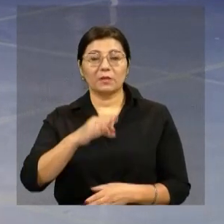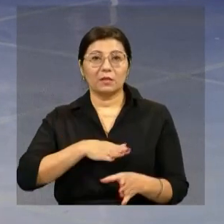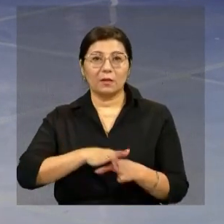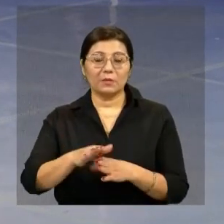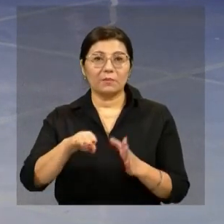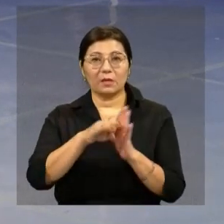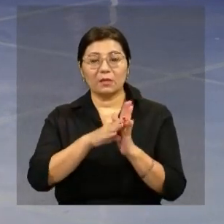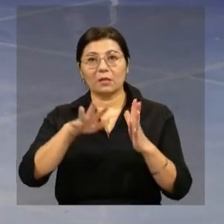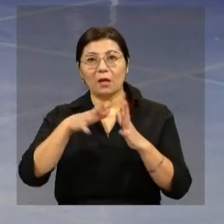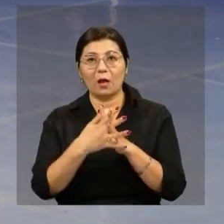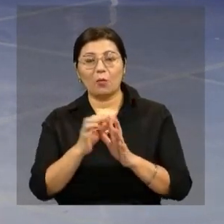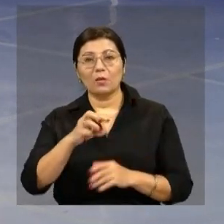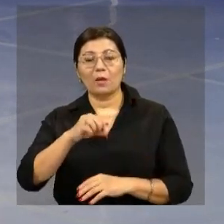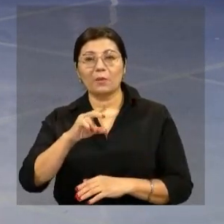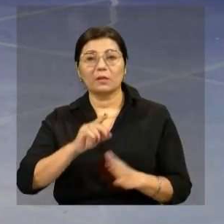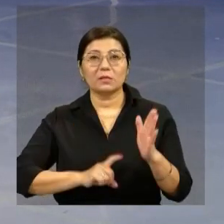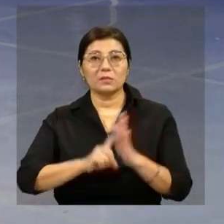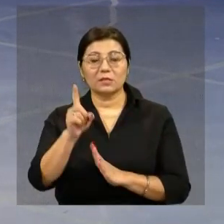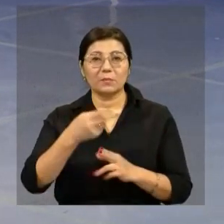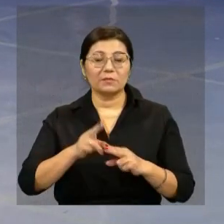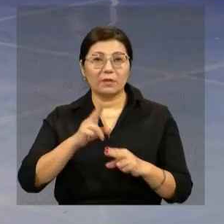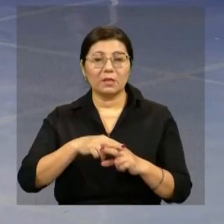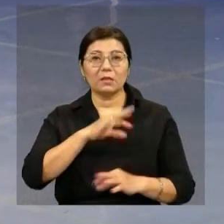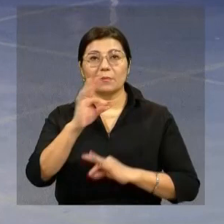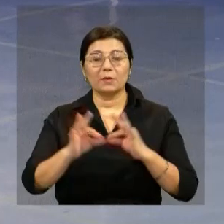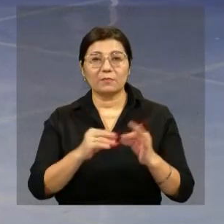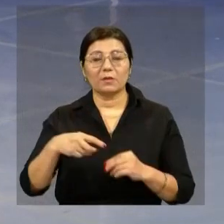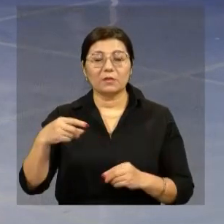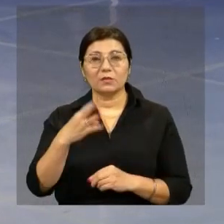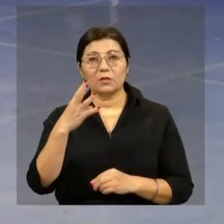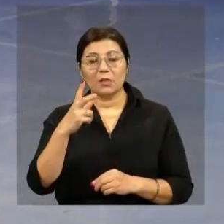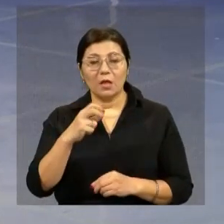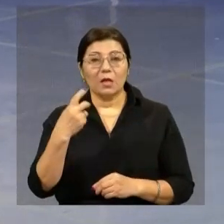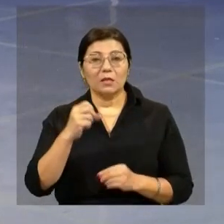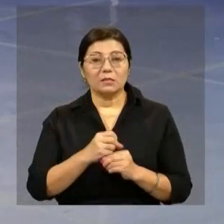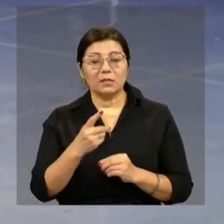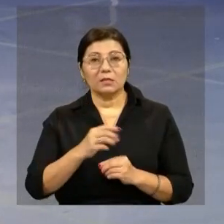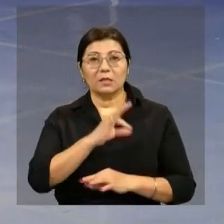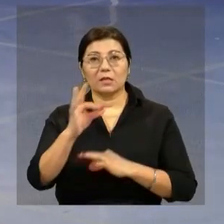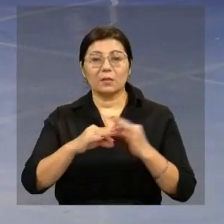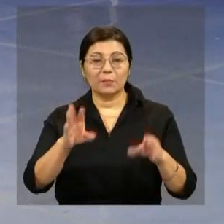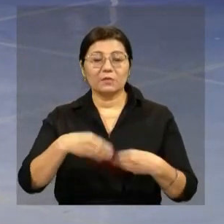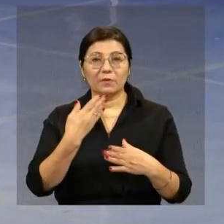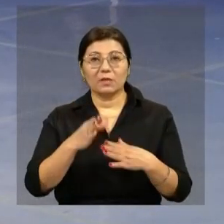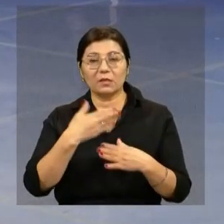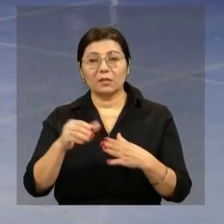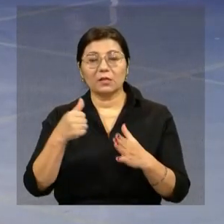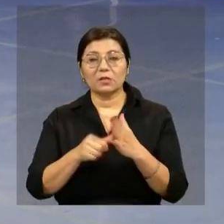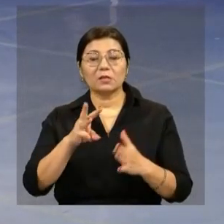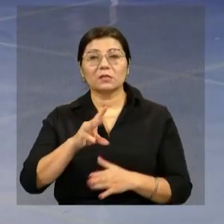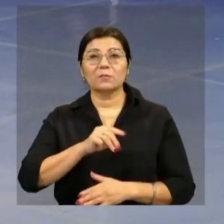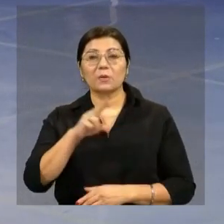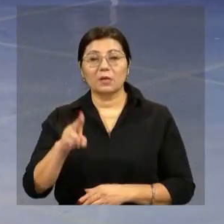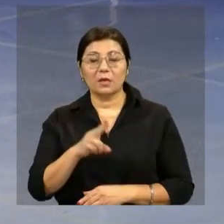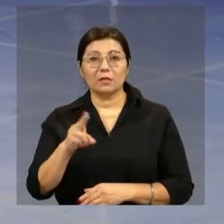реализации программы «Аула Манате». С начала запуска данной инициативы на 1471 проект было выдано кредитов на сумму 6 миллиардов